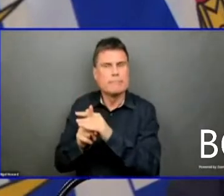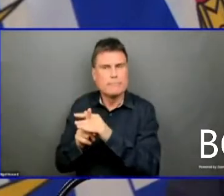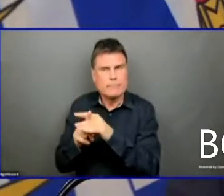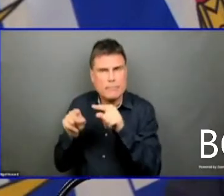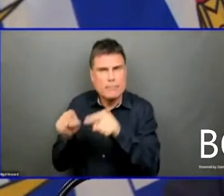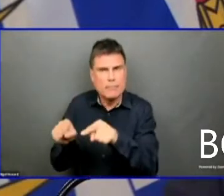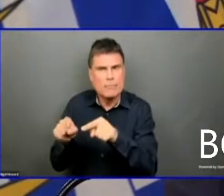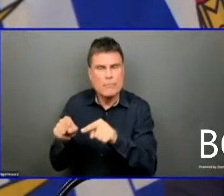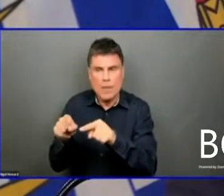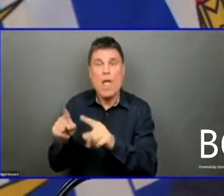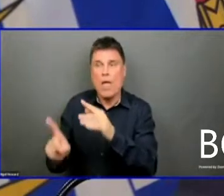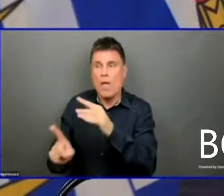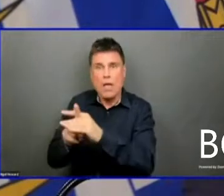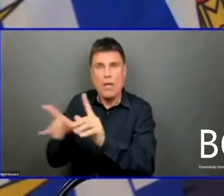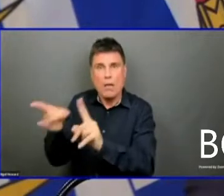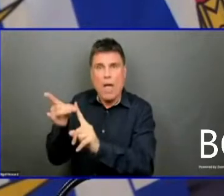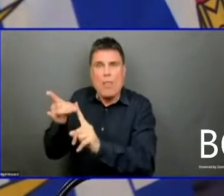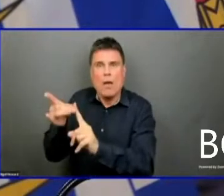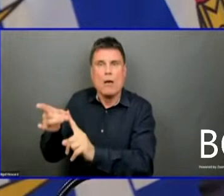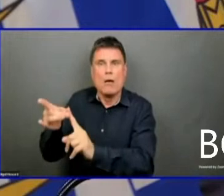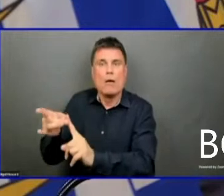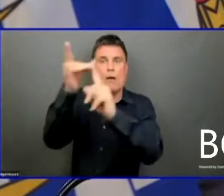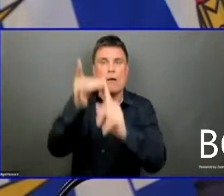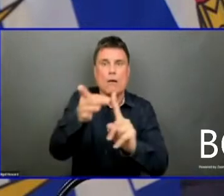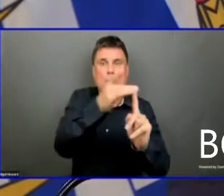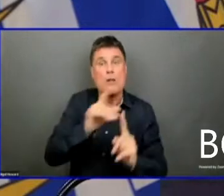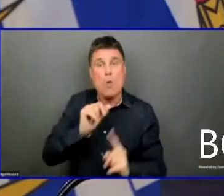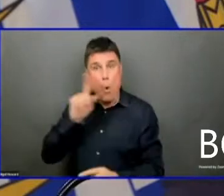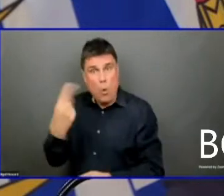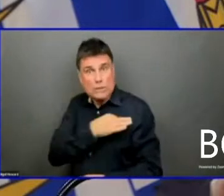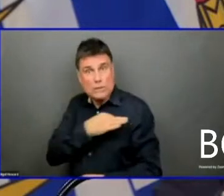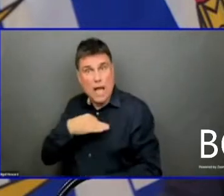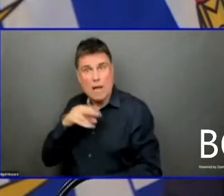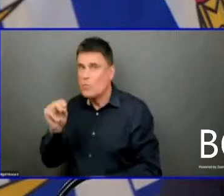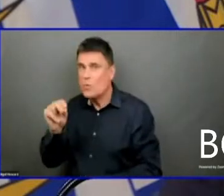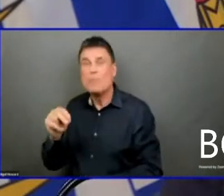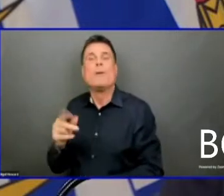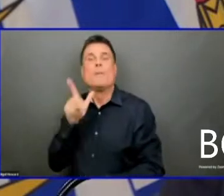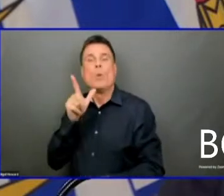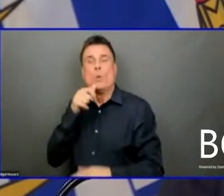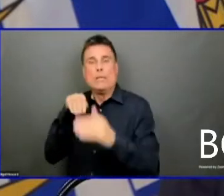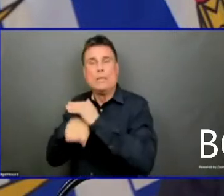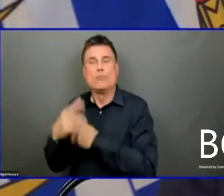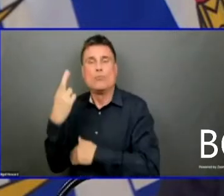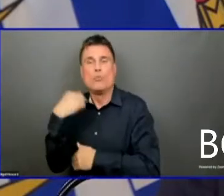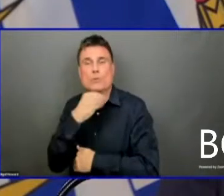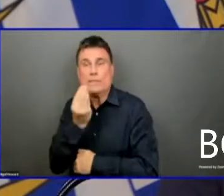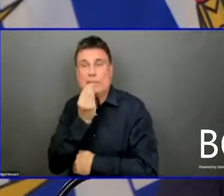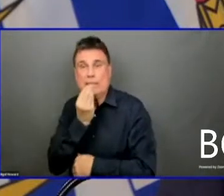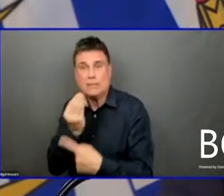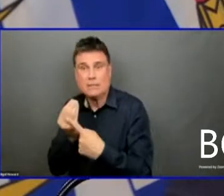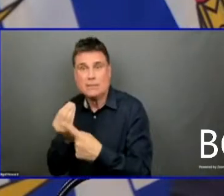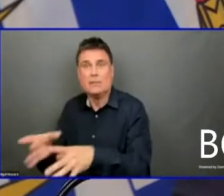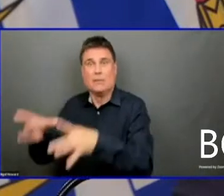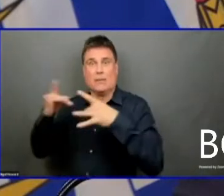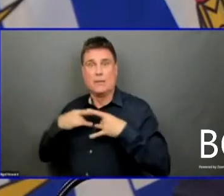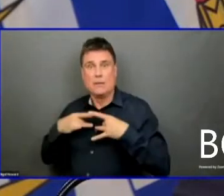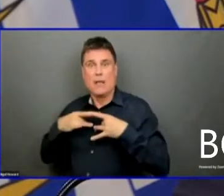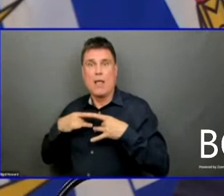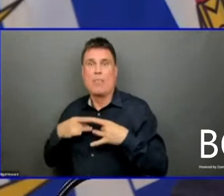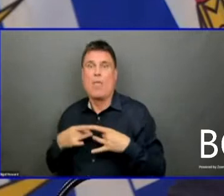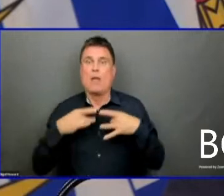这 and 些 patrons 这 and 个吃 between 饭的人 staff 和 and their 顾客和 households. So the 职 social 员相互之 connections 间的 that people 传 have 播传 spilling 染。 over